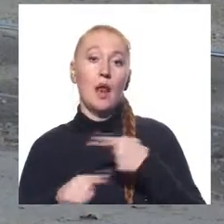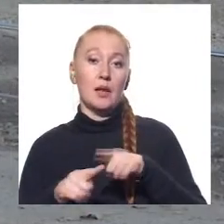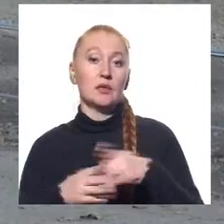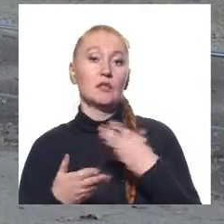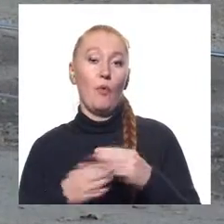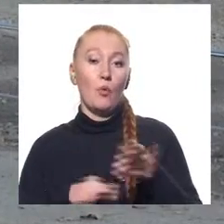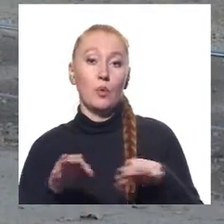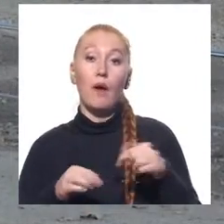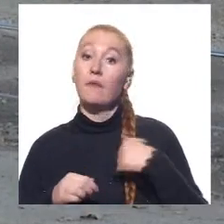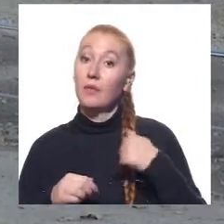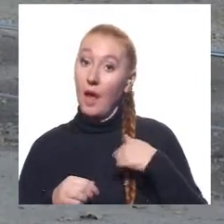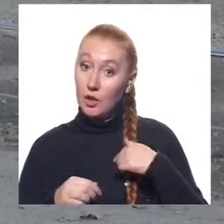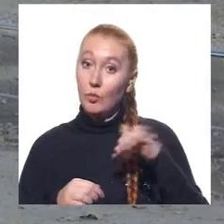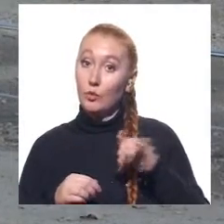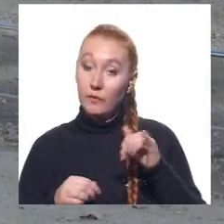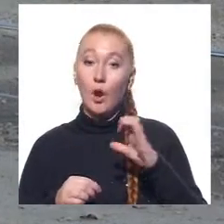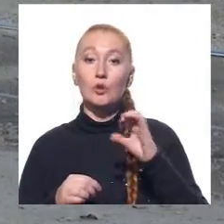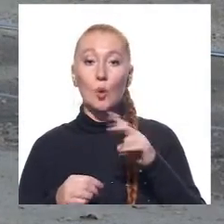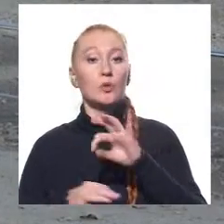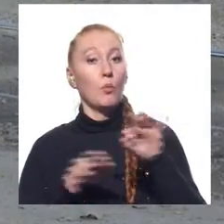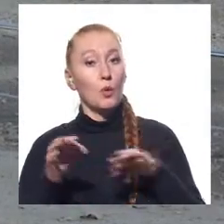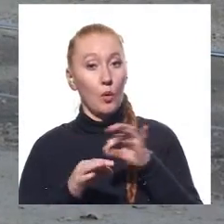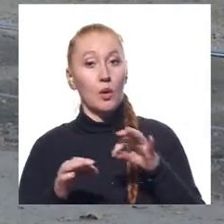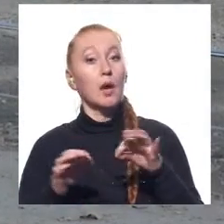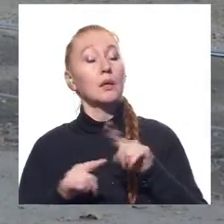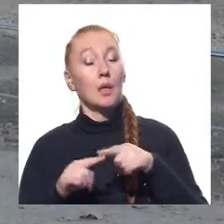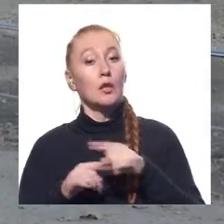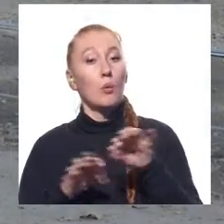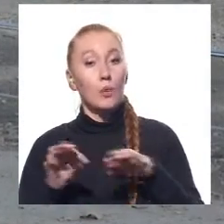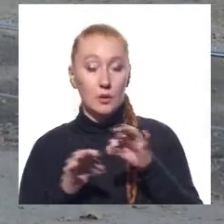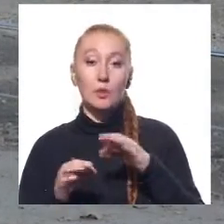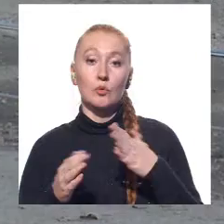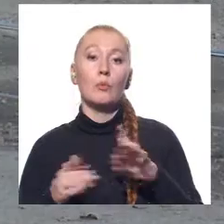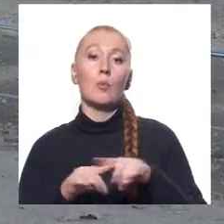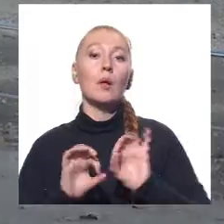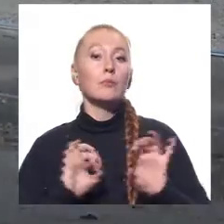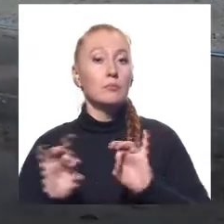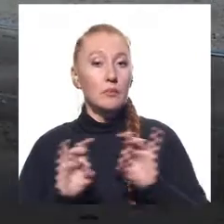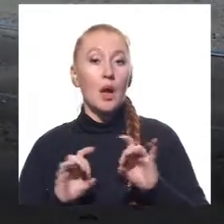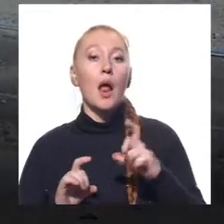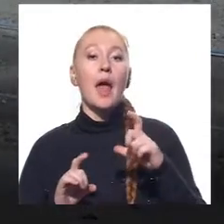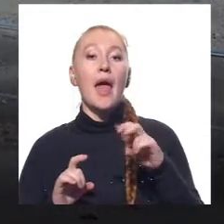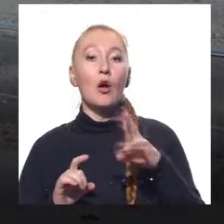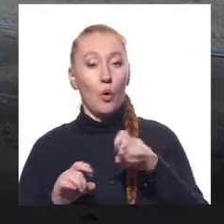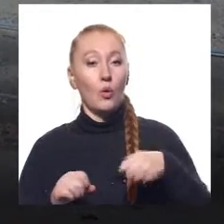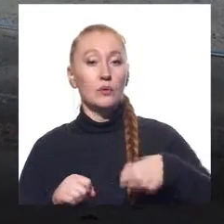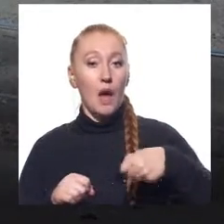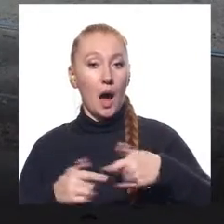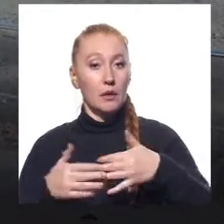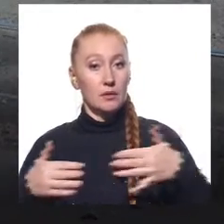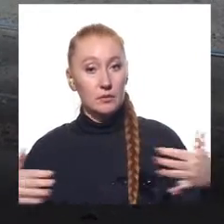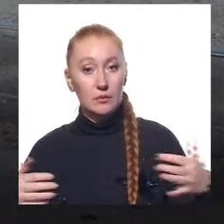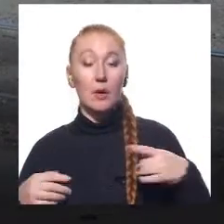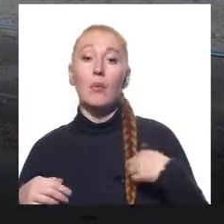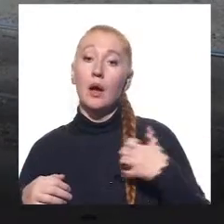ми займаємося соціальними проєктами, і тема нашого проєкту – це популяризація екотари. Ми намагаємося